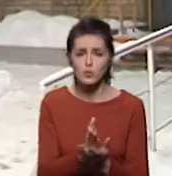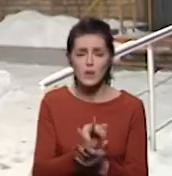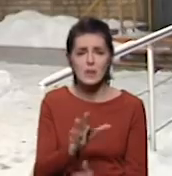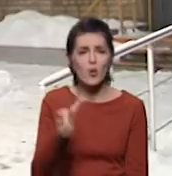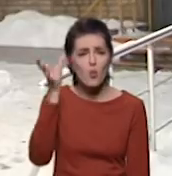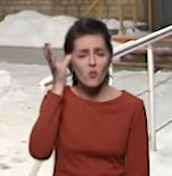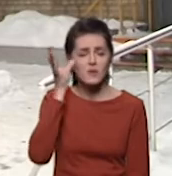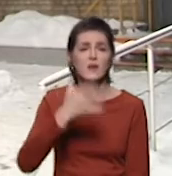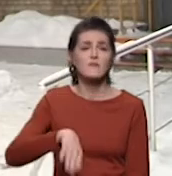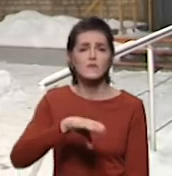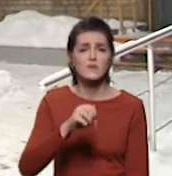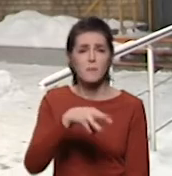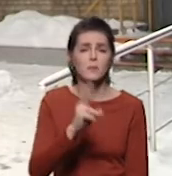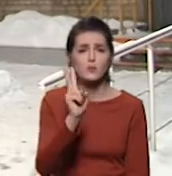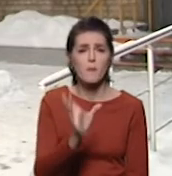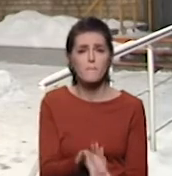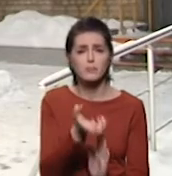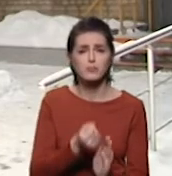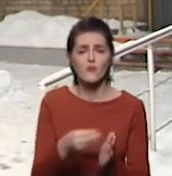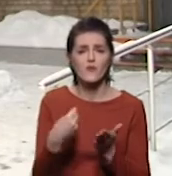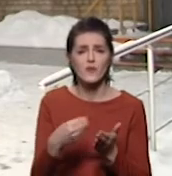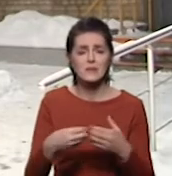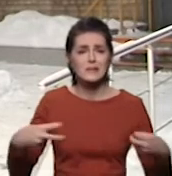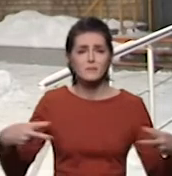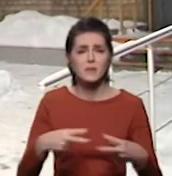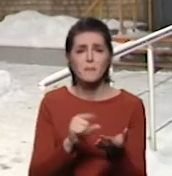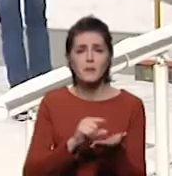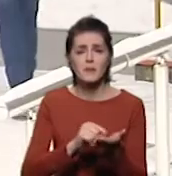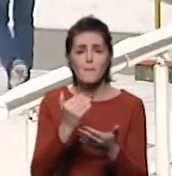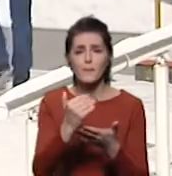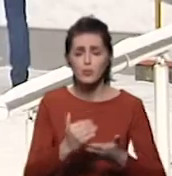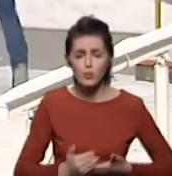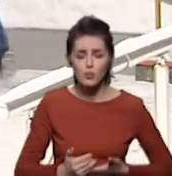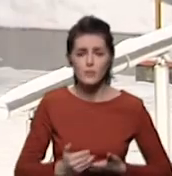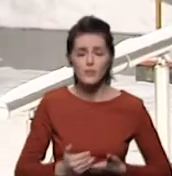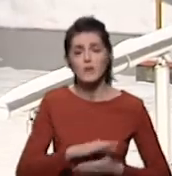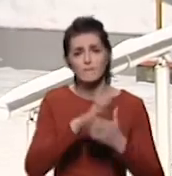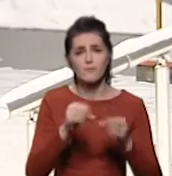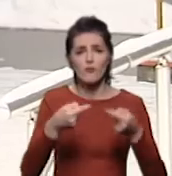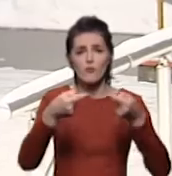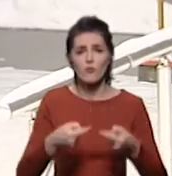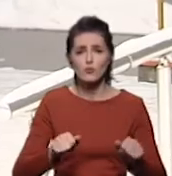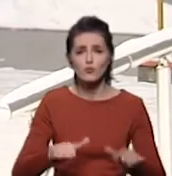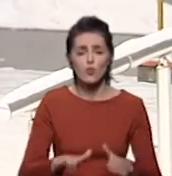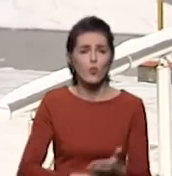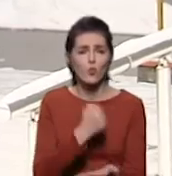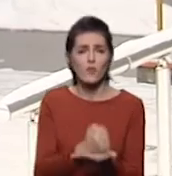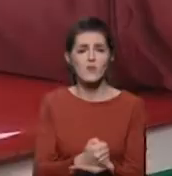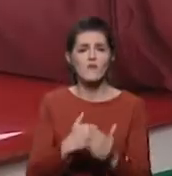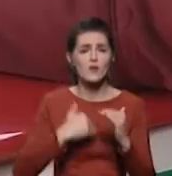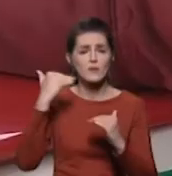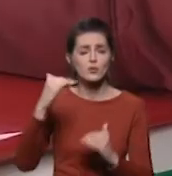науковцям, тобто тим, хто отримує гроші за спеціальними пенсійними програмами. Відповідне рішення ухвалила Верховна